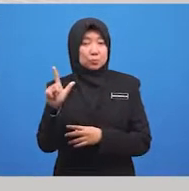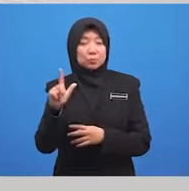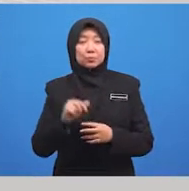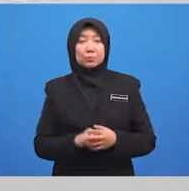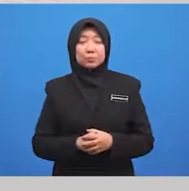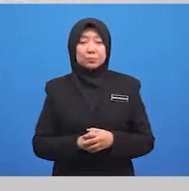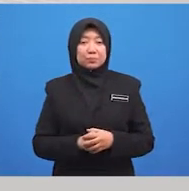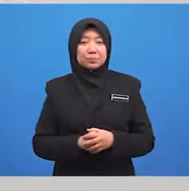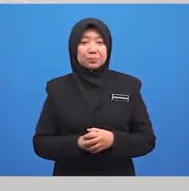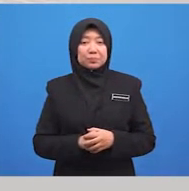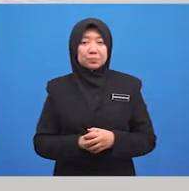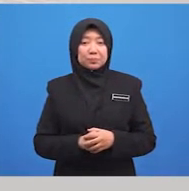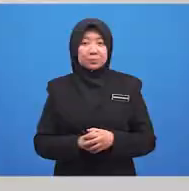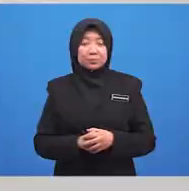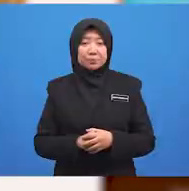Lumpur.